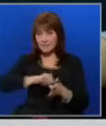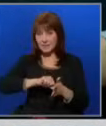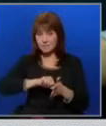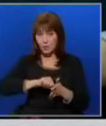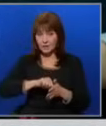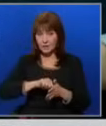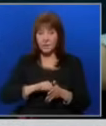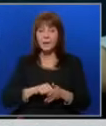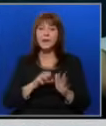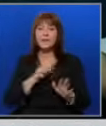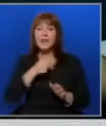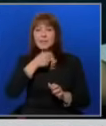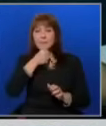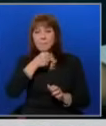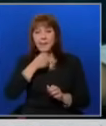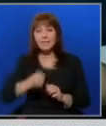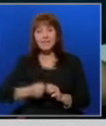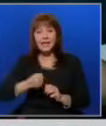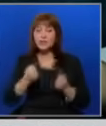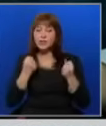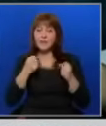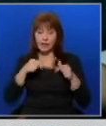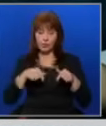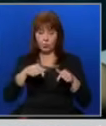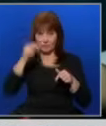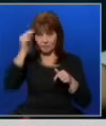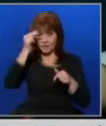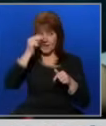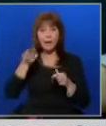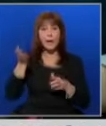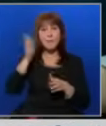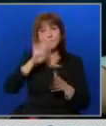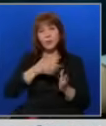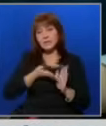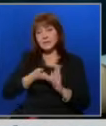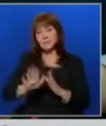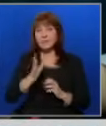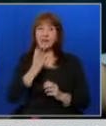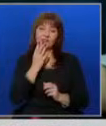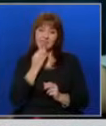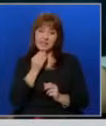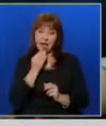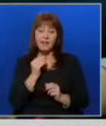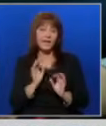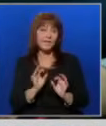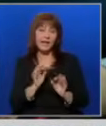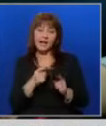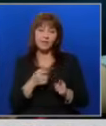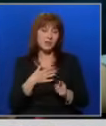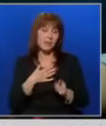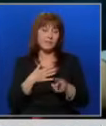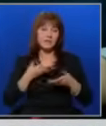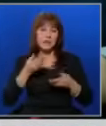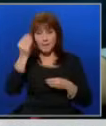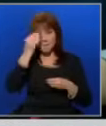Техните баби и дядовци са живели в България и след това са заминали в Израел, така че те са с български